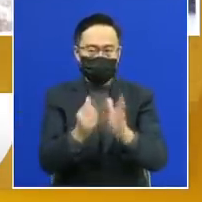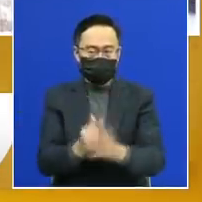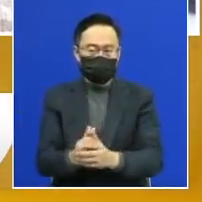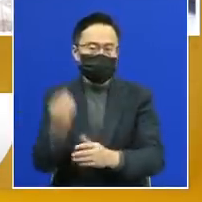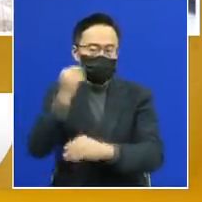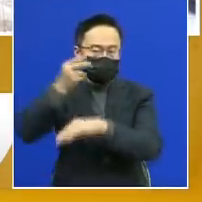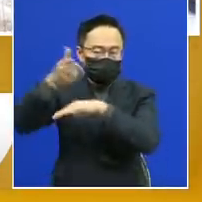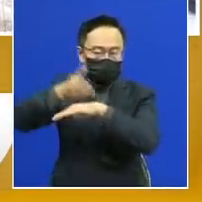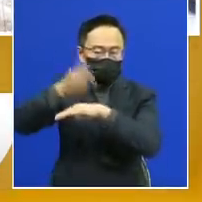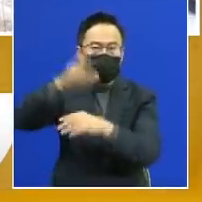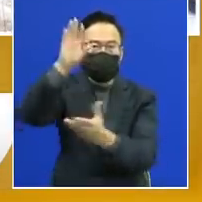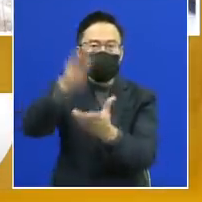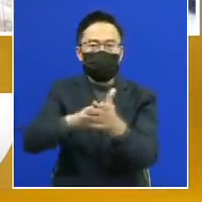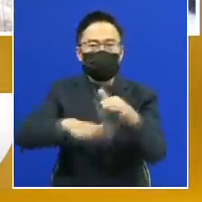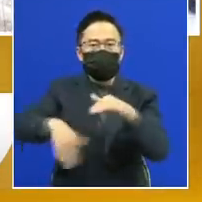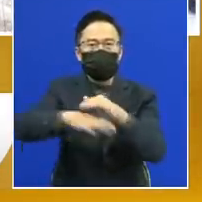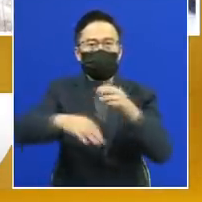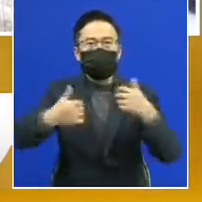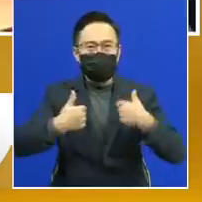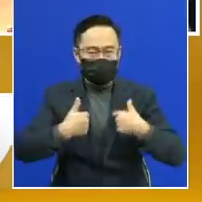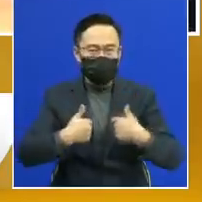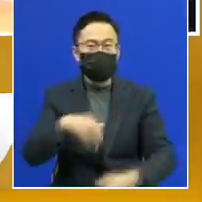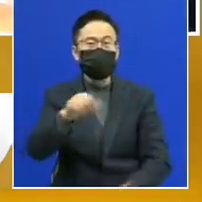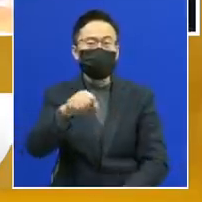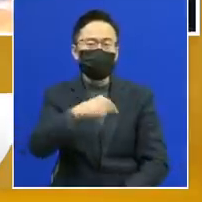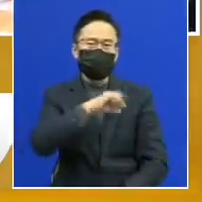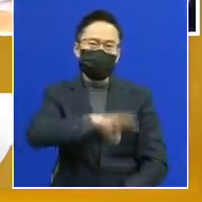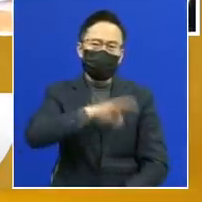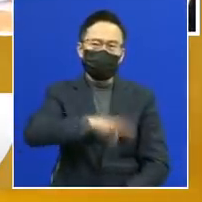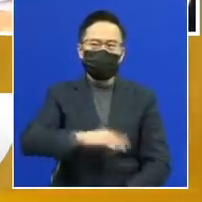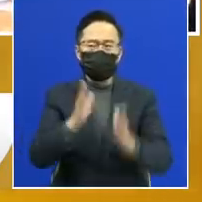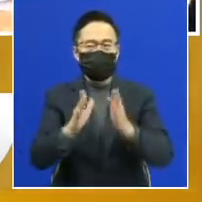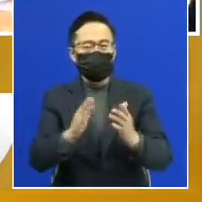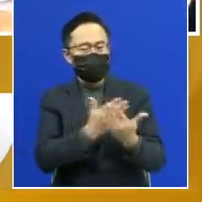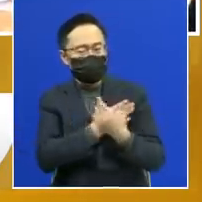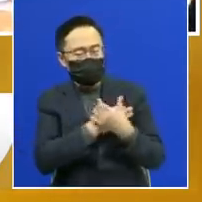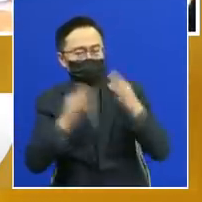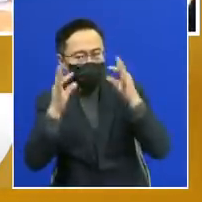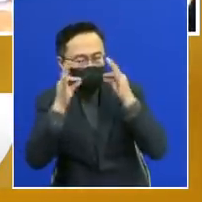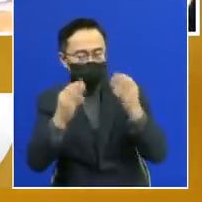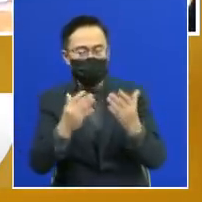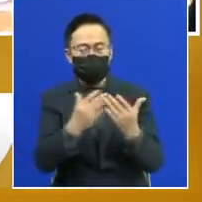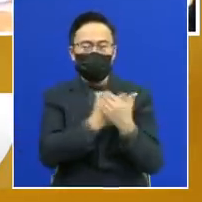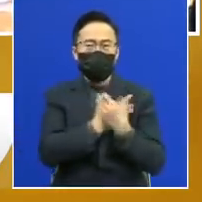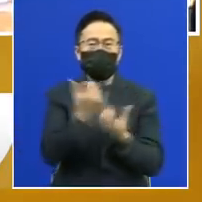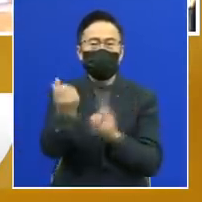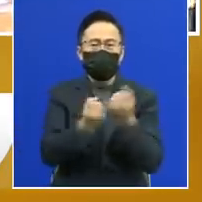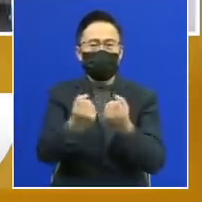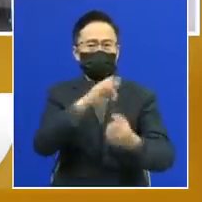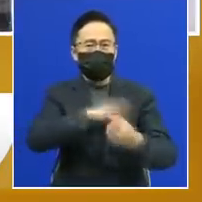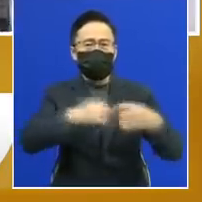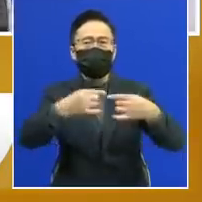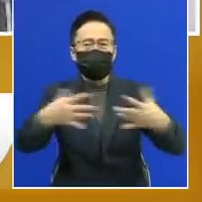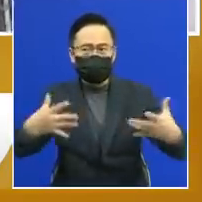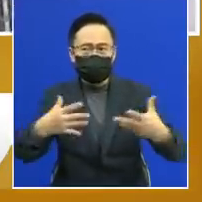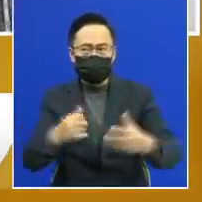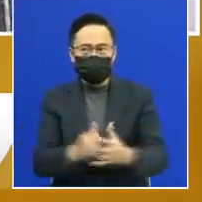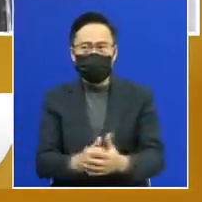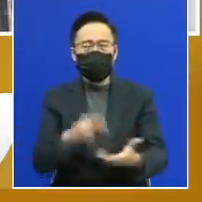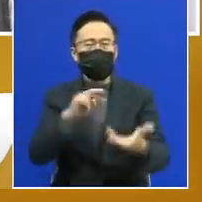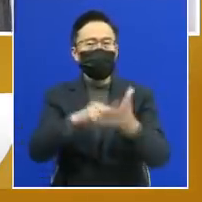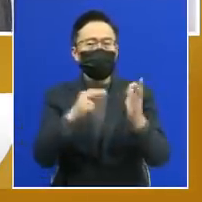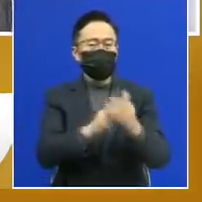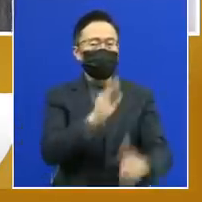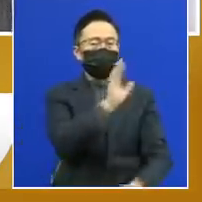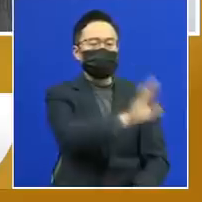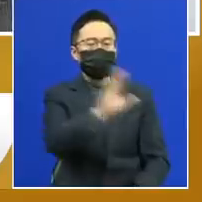ง ก็ความรู้สึกของคนรักแมวกับความรู้สึกของคนรักรถน ะ แล้วแต่ละคนก็มีสิ่งที่ตัวเองรักอ